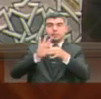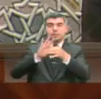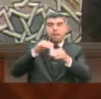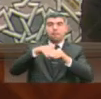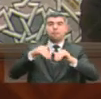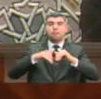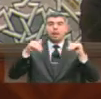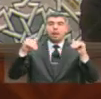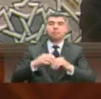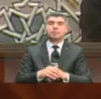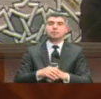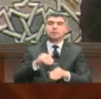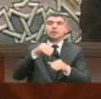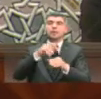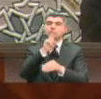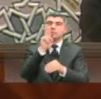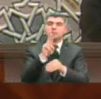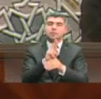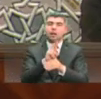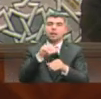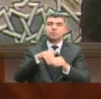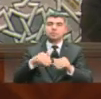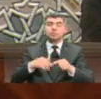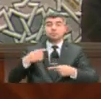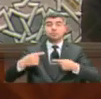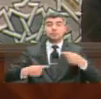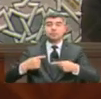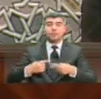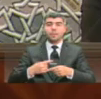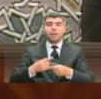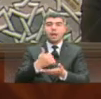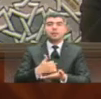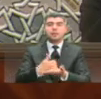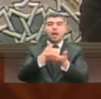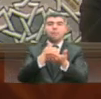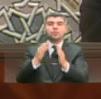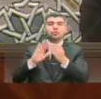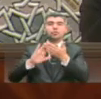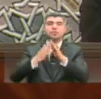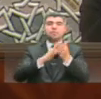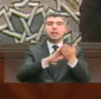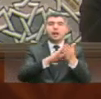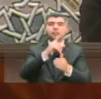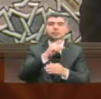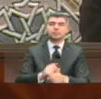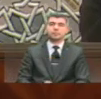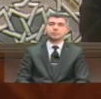سؤالي لفريق الأصالة المعاصرة حول مساطر منح وصرف الدعم الموجه لجمعية المجتمع المدني. تفضل السيد النائب